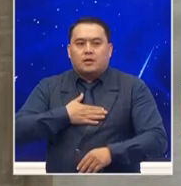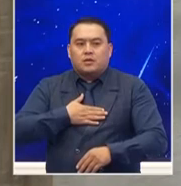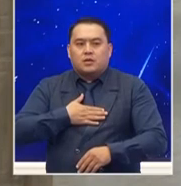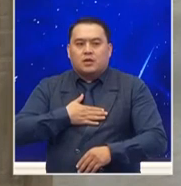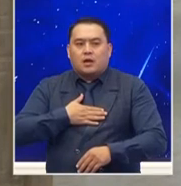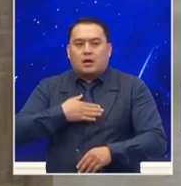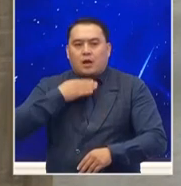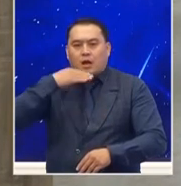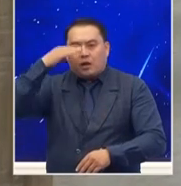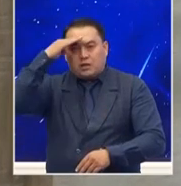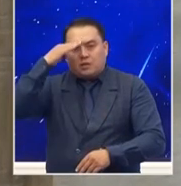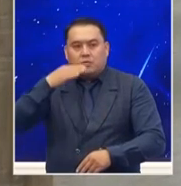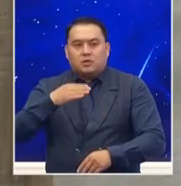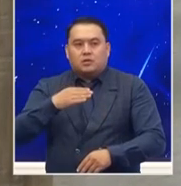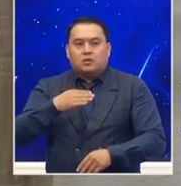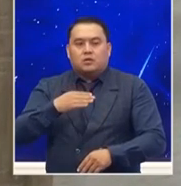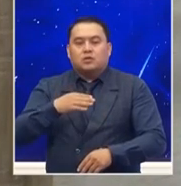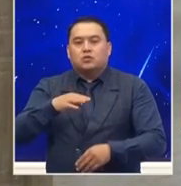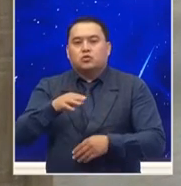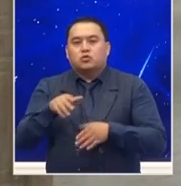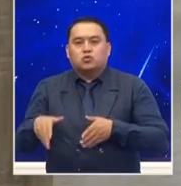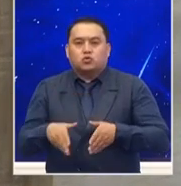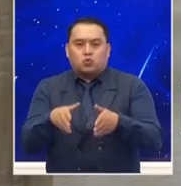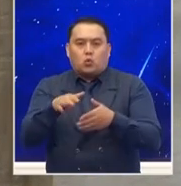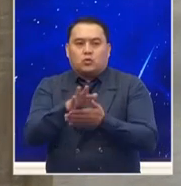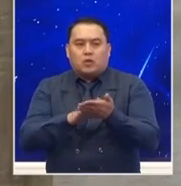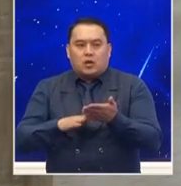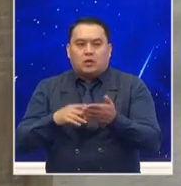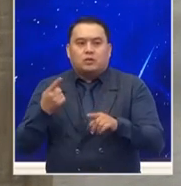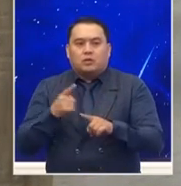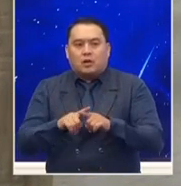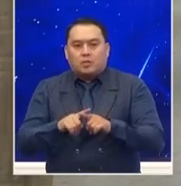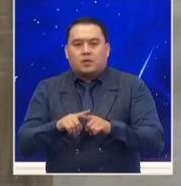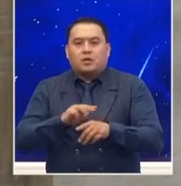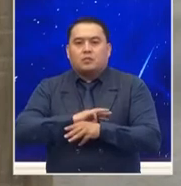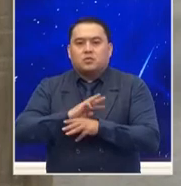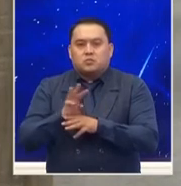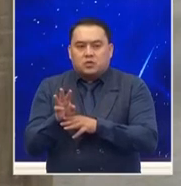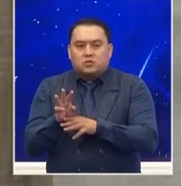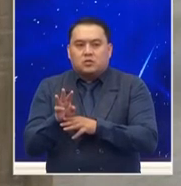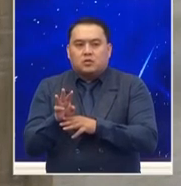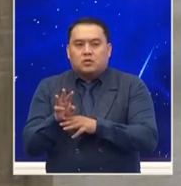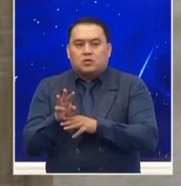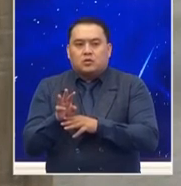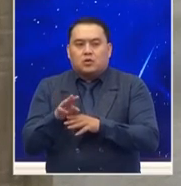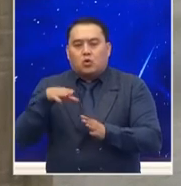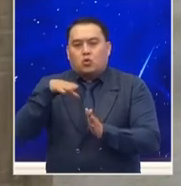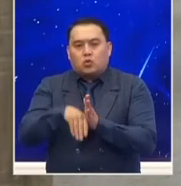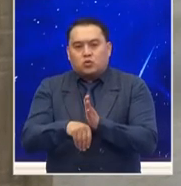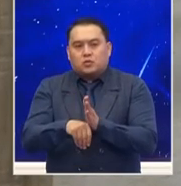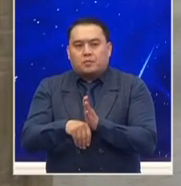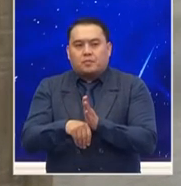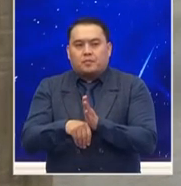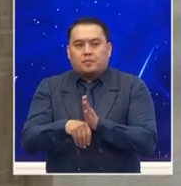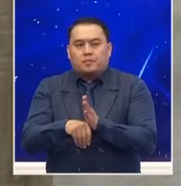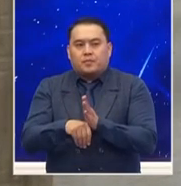мен әкемнің жолын жалғастырып жүрмін. Бүкіл техникалық бақылау жасап, осы мектепке үлес қостық. Елге танымал